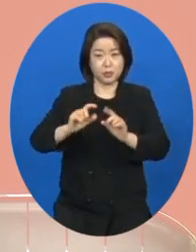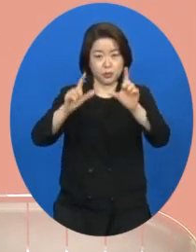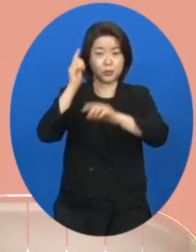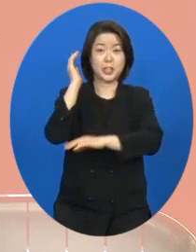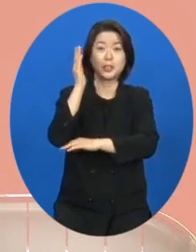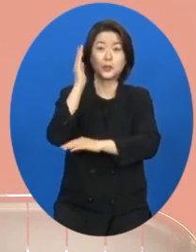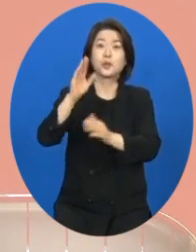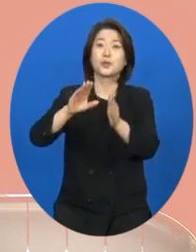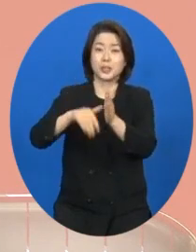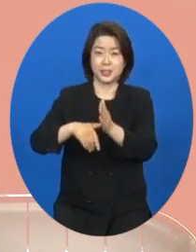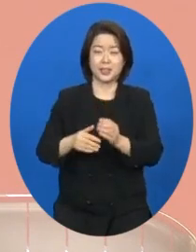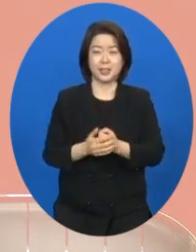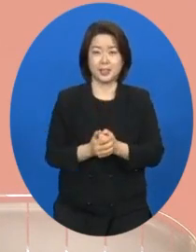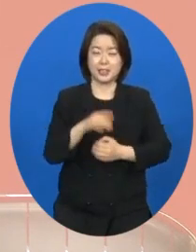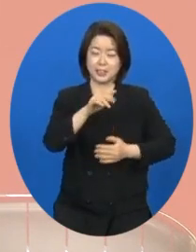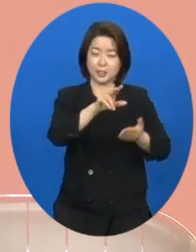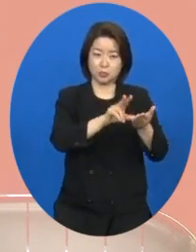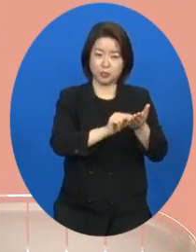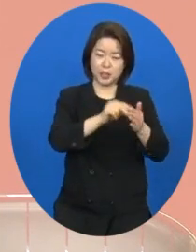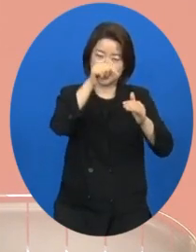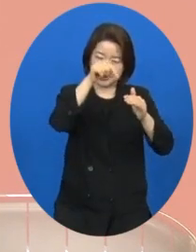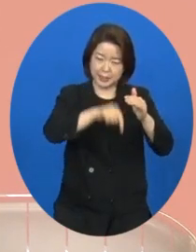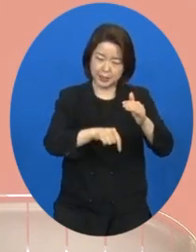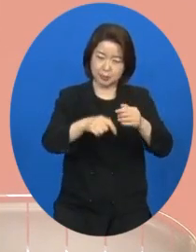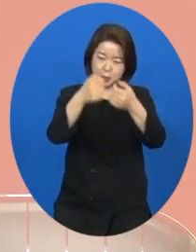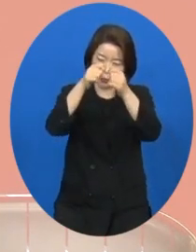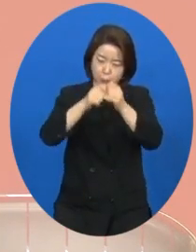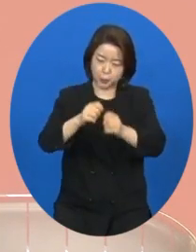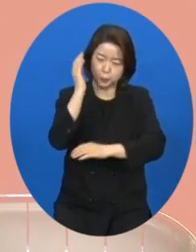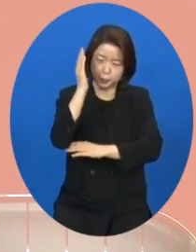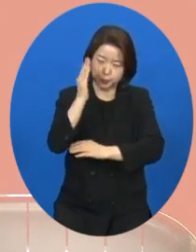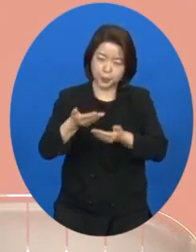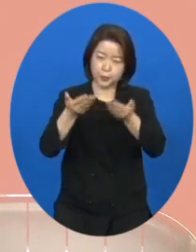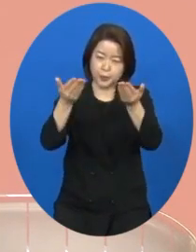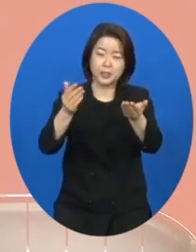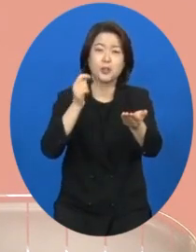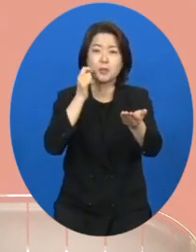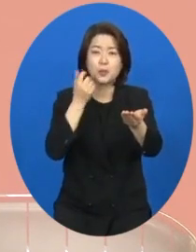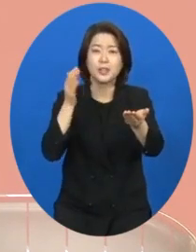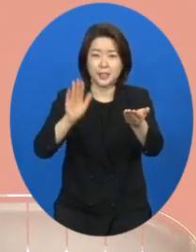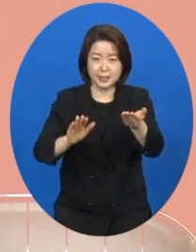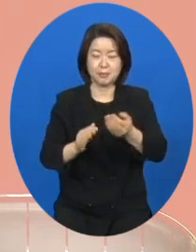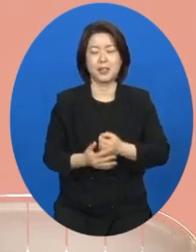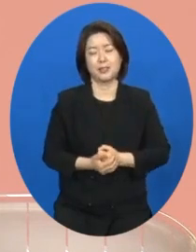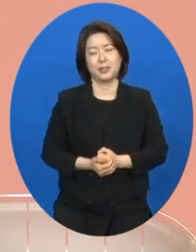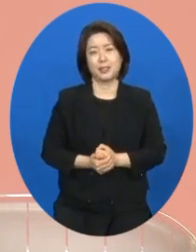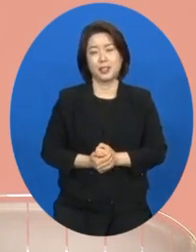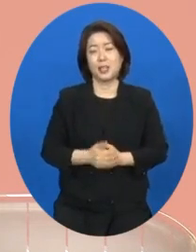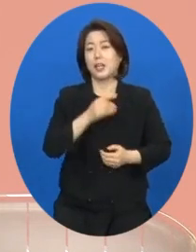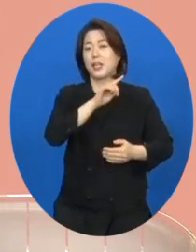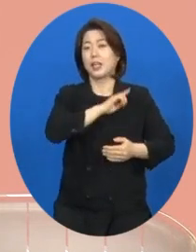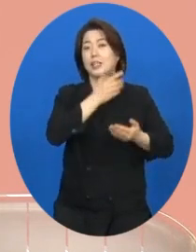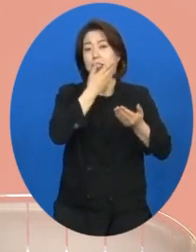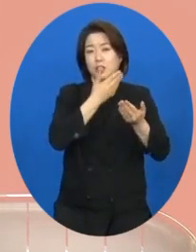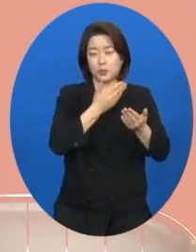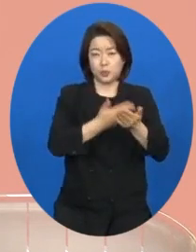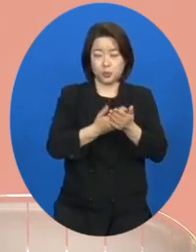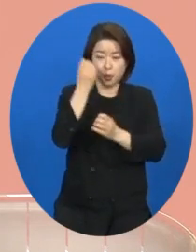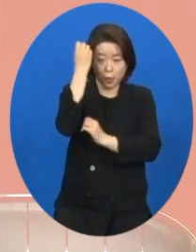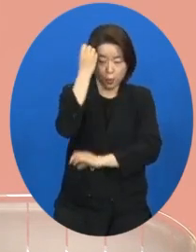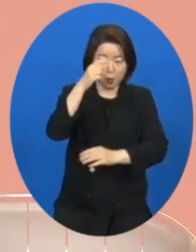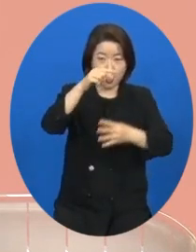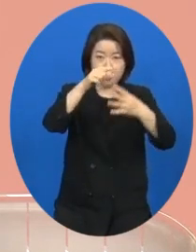때문에 그 문제에 대해서 깊이 다 다루지 못하는 아쉬움이 있지만 가장 중요한 원리 하나는